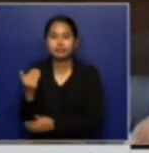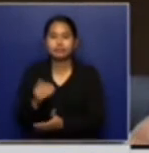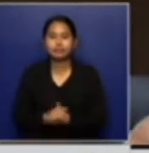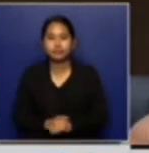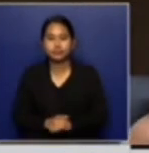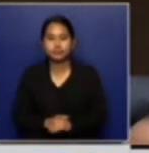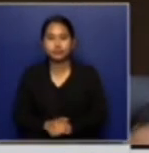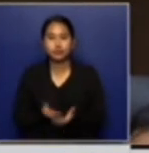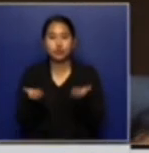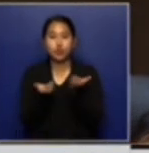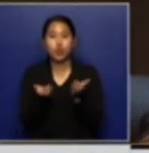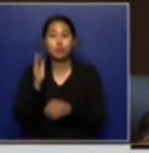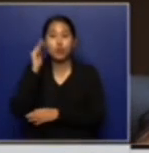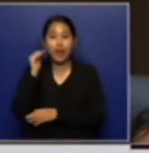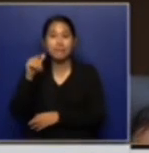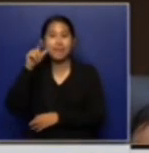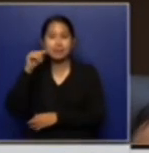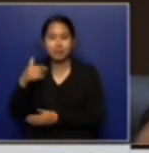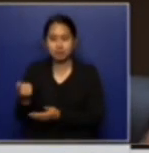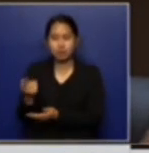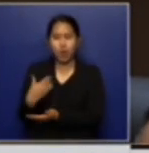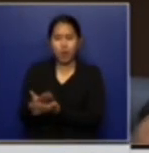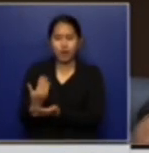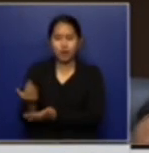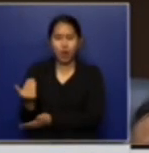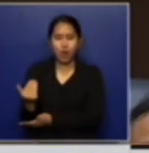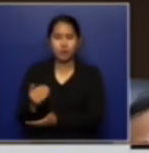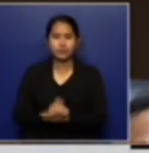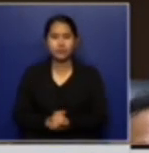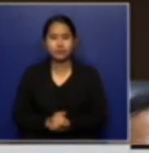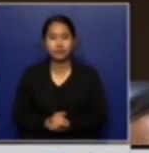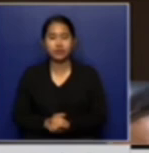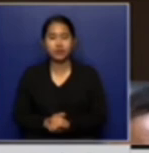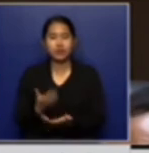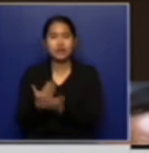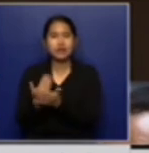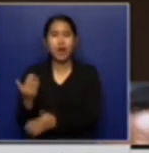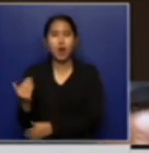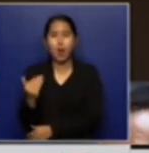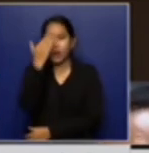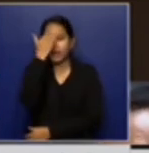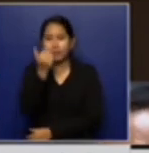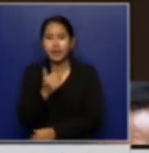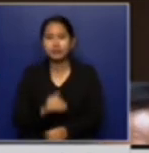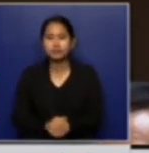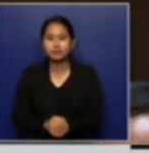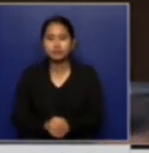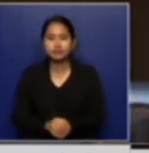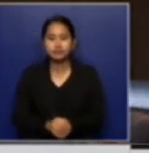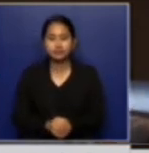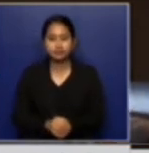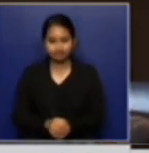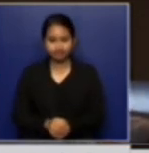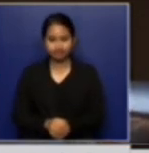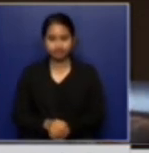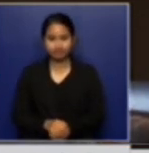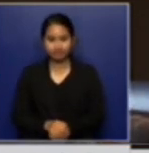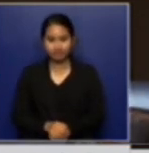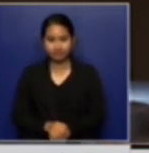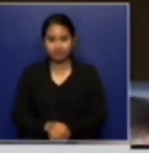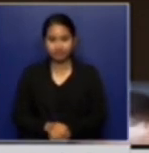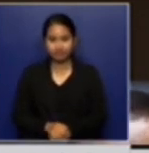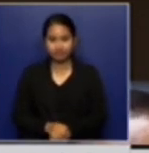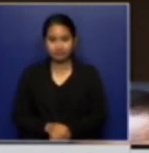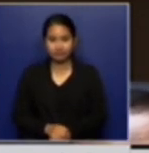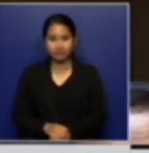ลูกชายเนี่ยไปขอเงินแม่ขอไปทำไมครับท่าน ตำรวจ